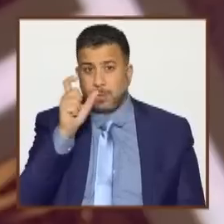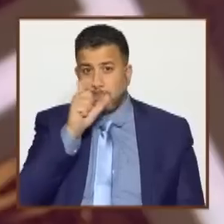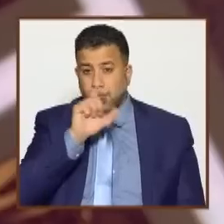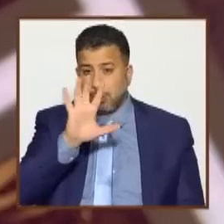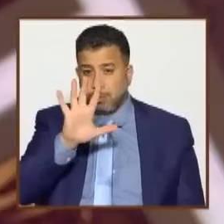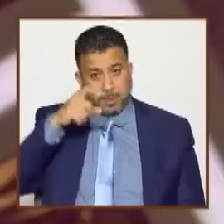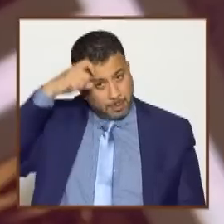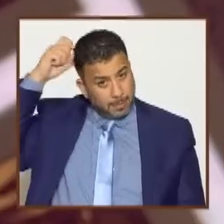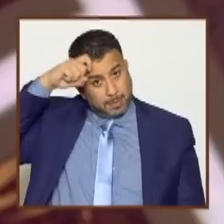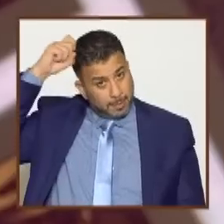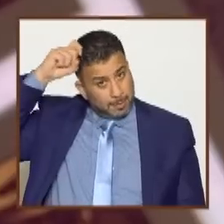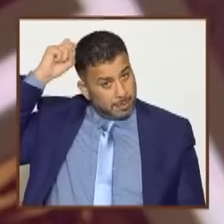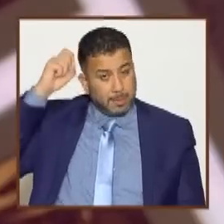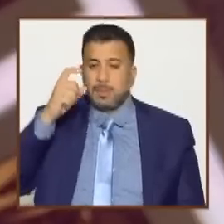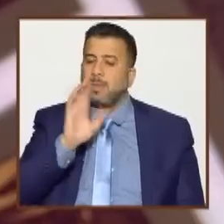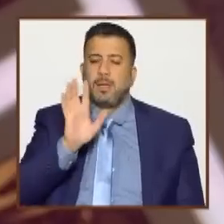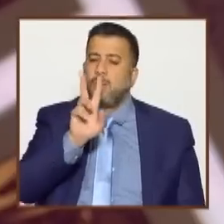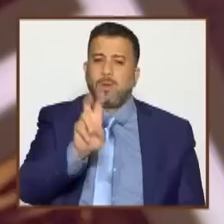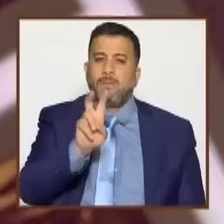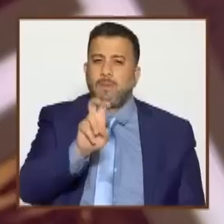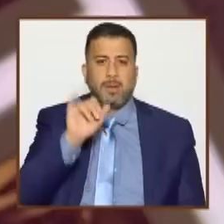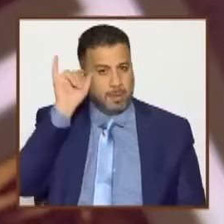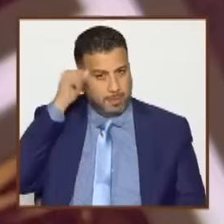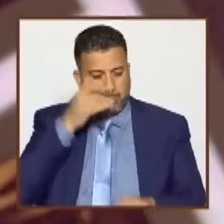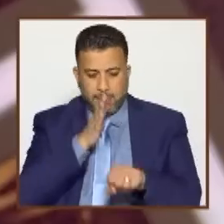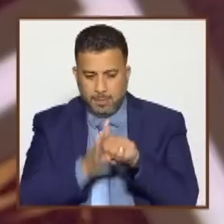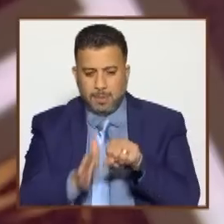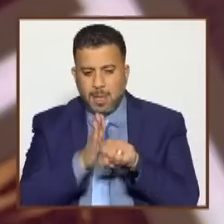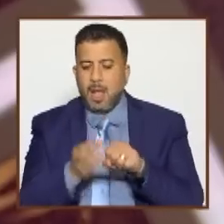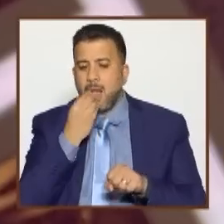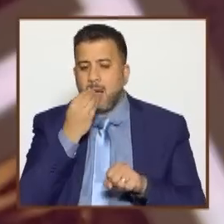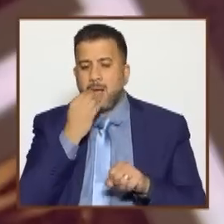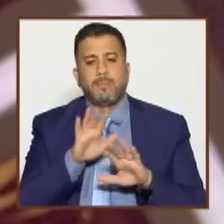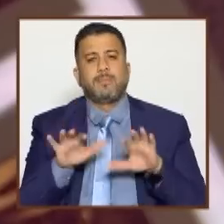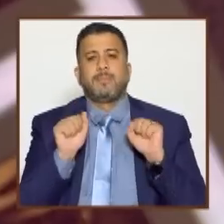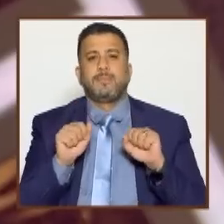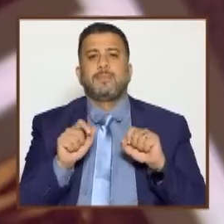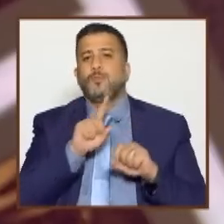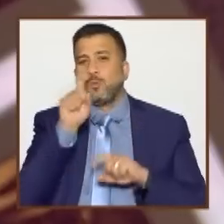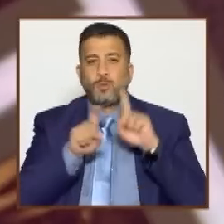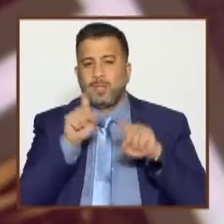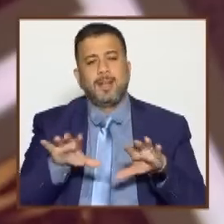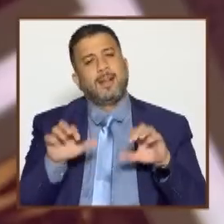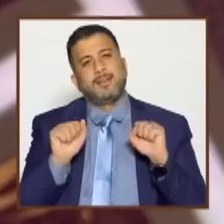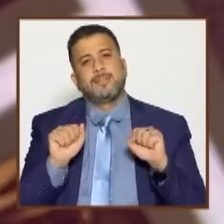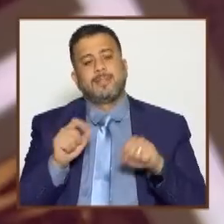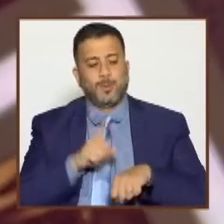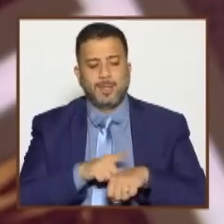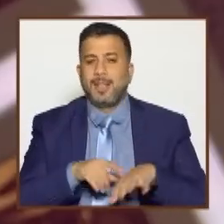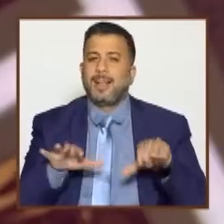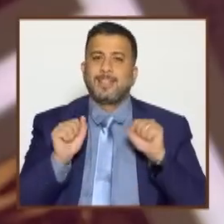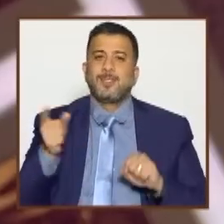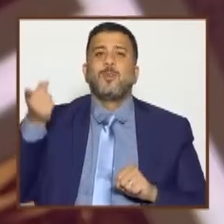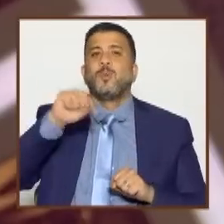تحلق لها، يكفي أن العقيقة، تكفي العقيقة. بارك الله فيك، انتهت الأسئلة مع انتهاء وقت